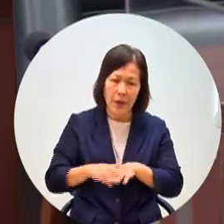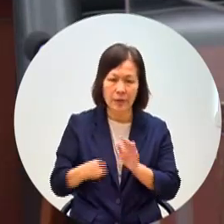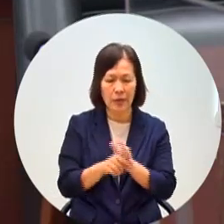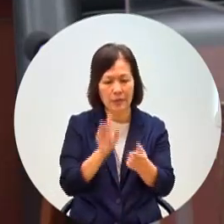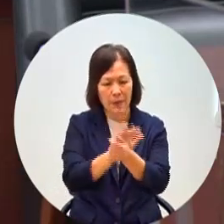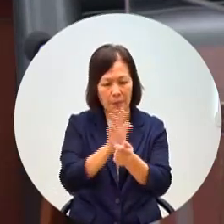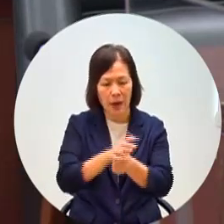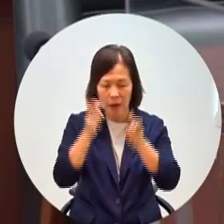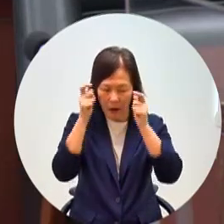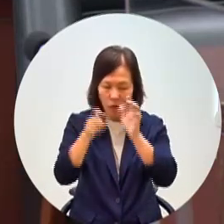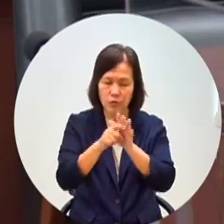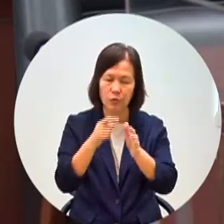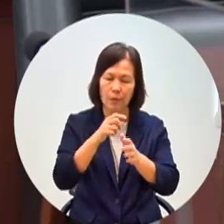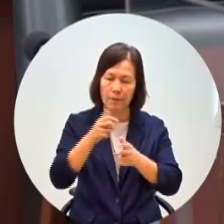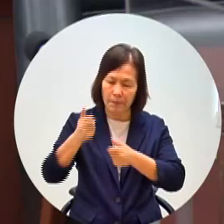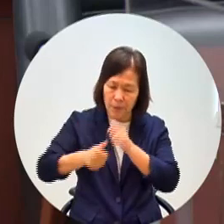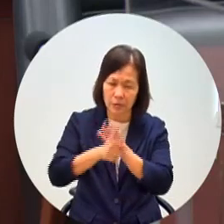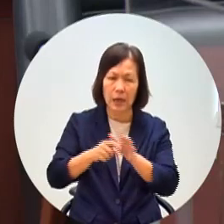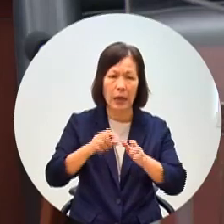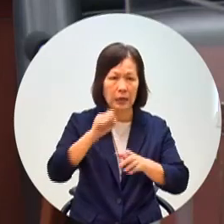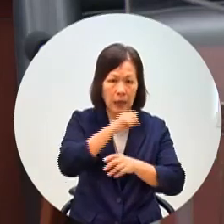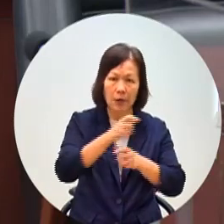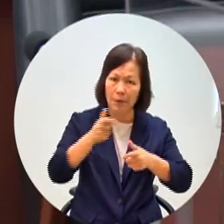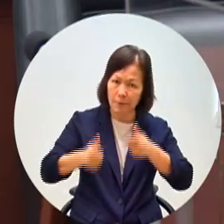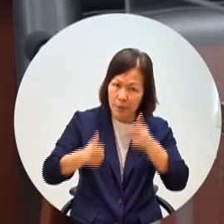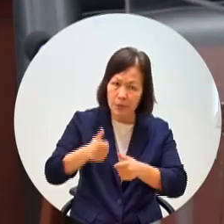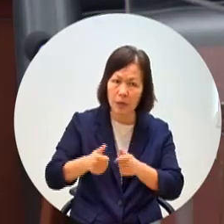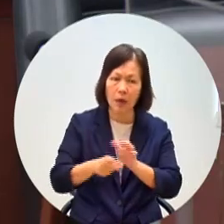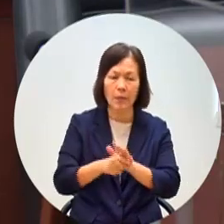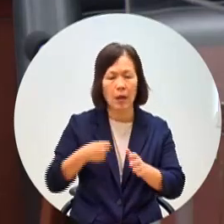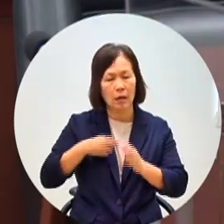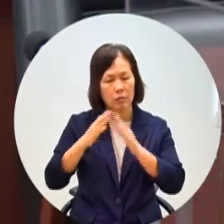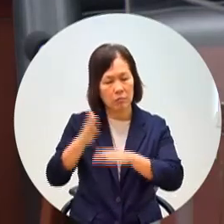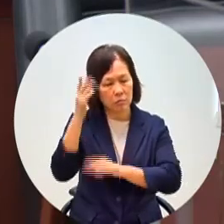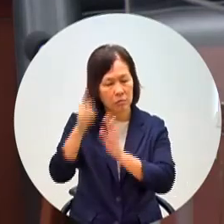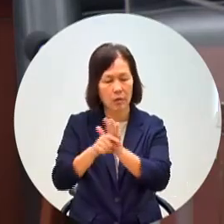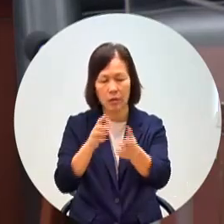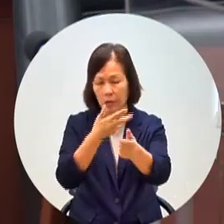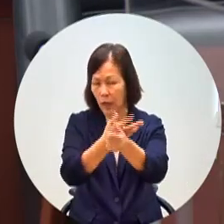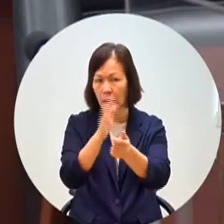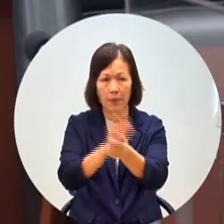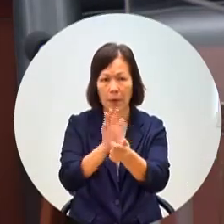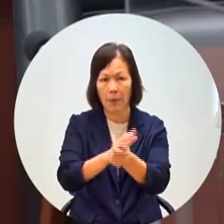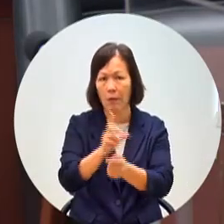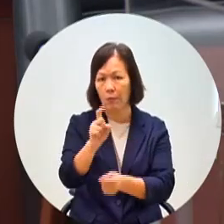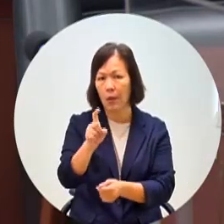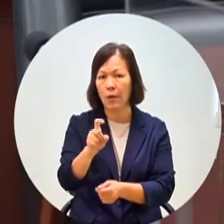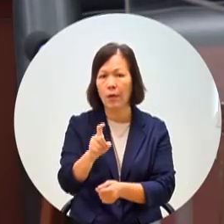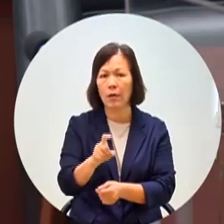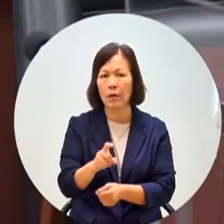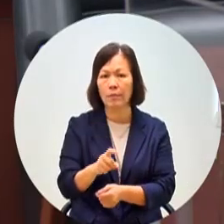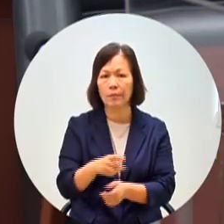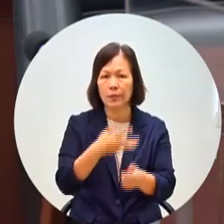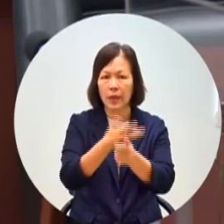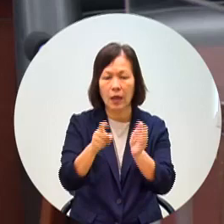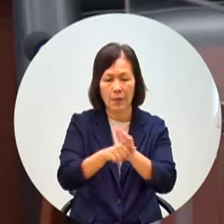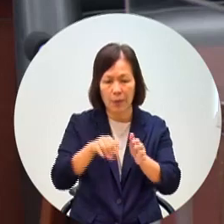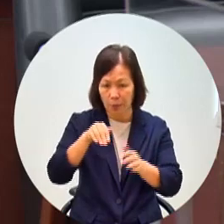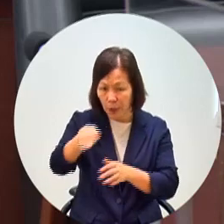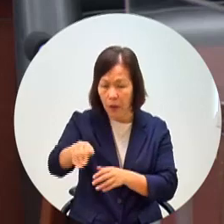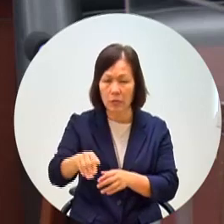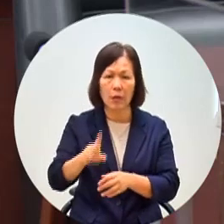赛，在为台湾比赛，我们市府居然没有办法给他帮助，连让他坐个高铁，